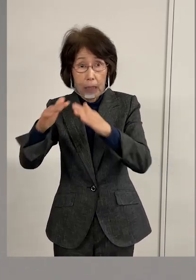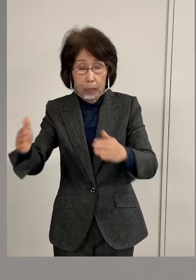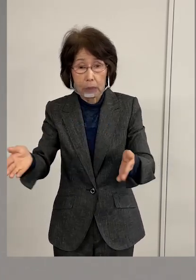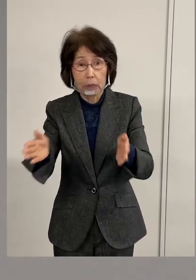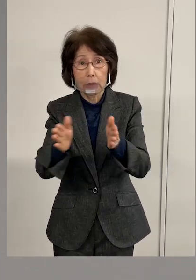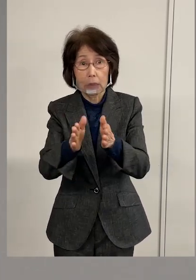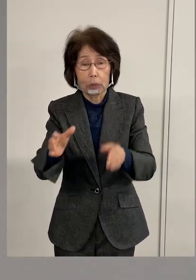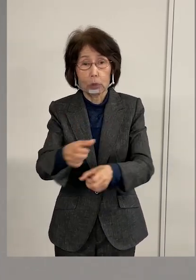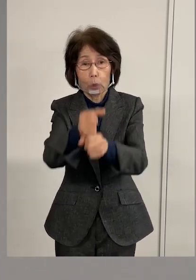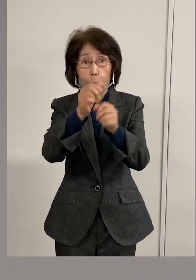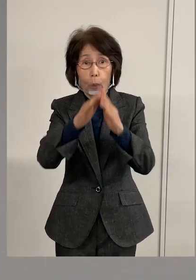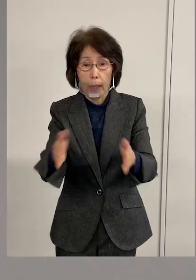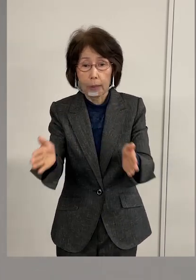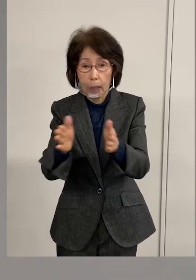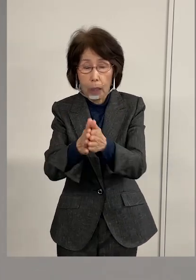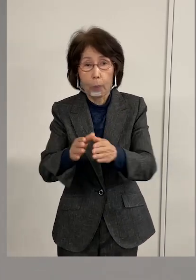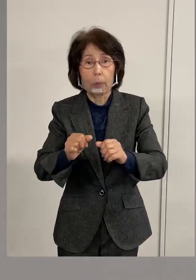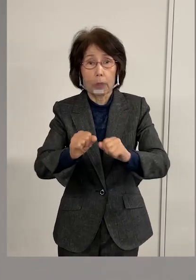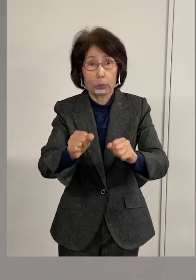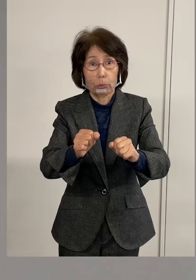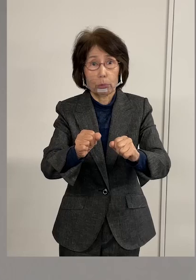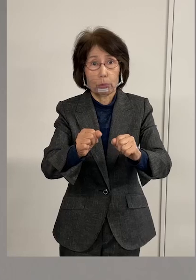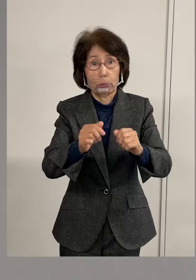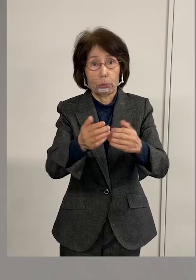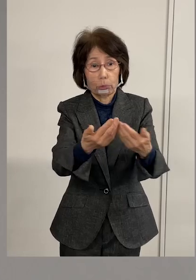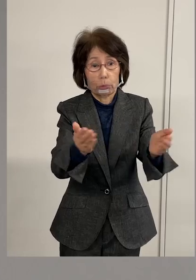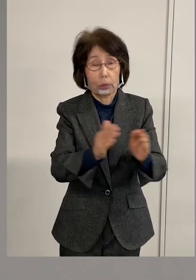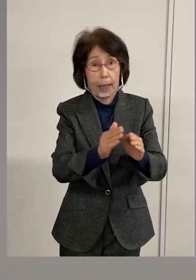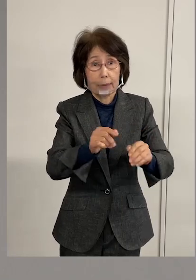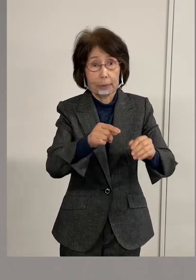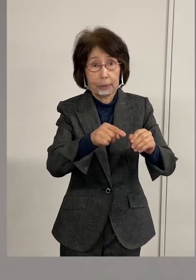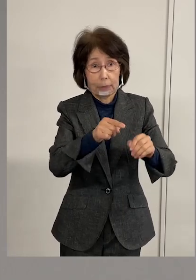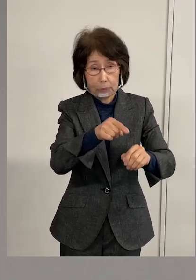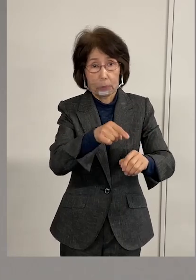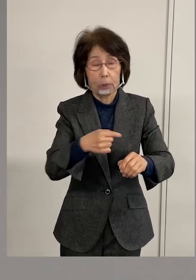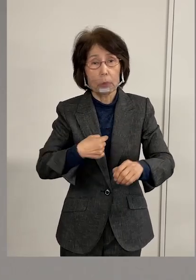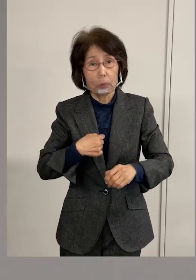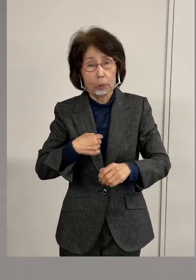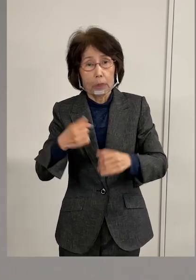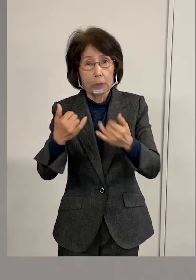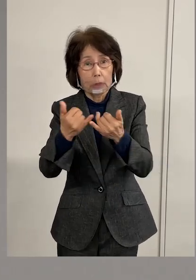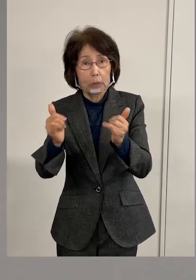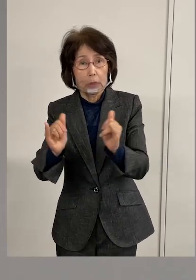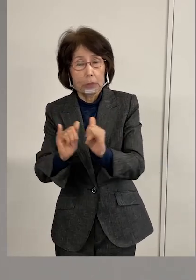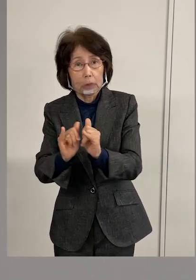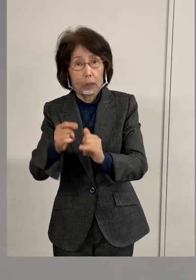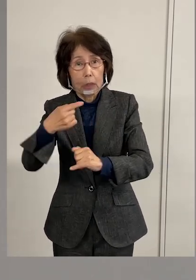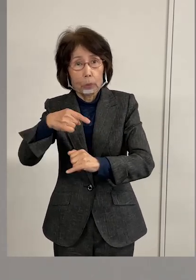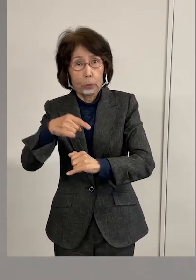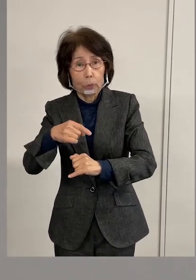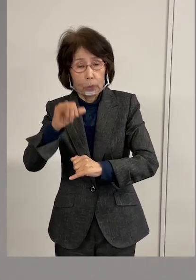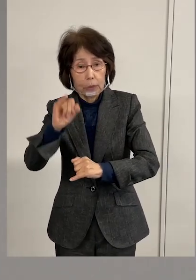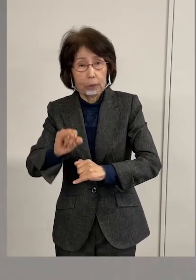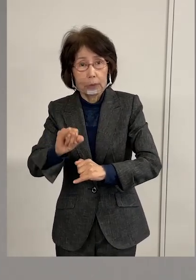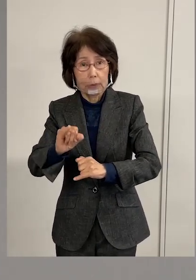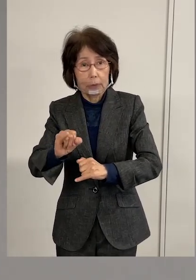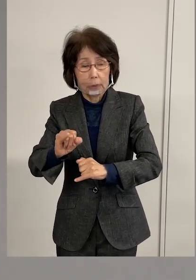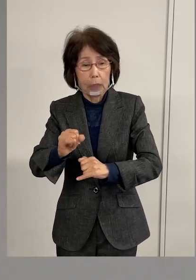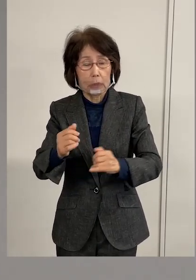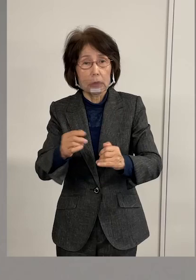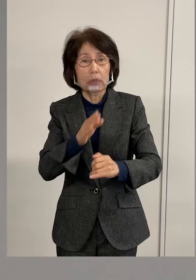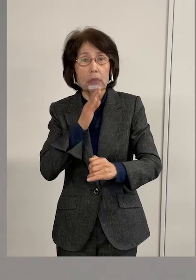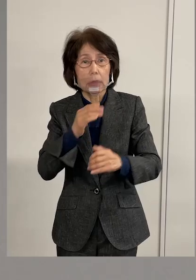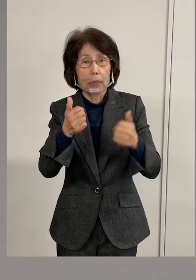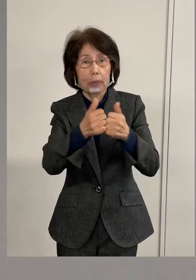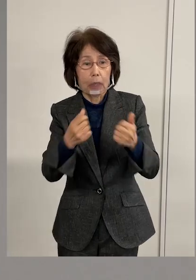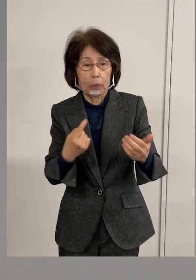わせてやる会なので、自分はその時には大体社会文教委員会にいるので、大体日程が合わないので、出てないです。